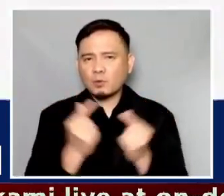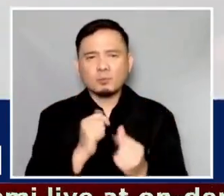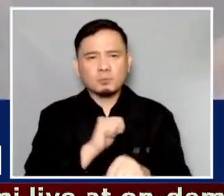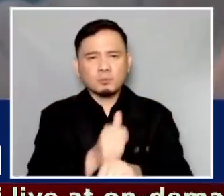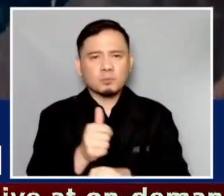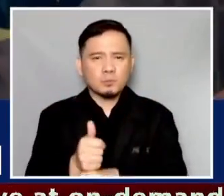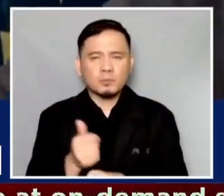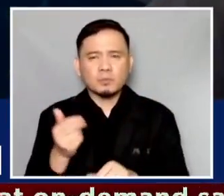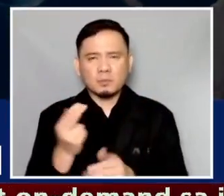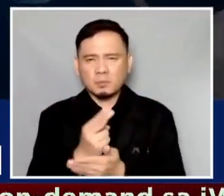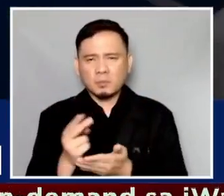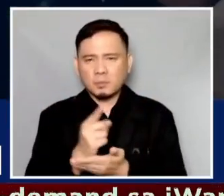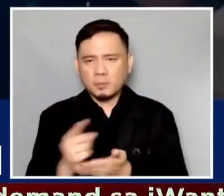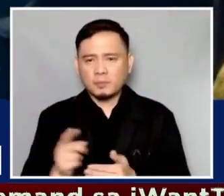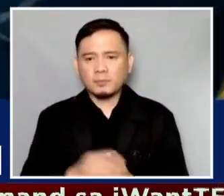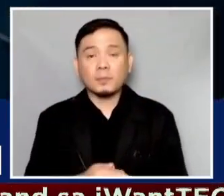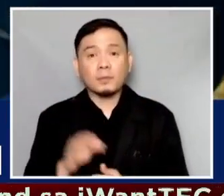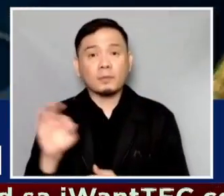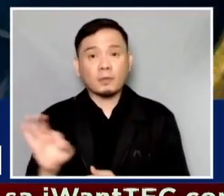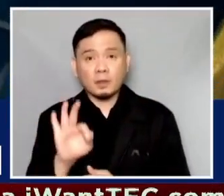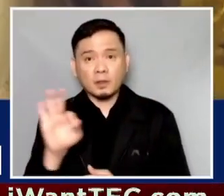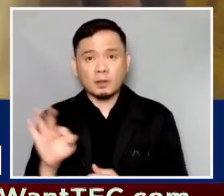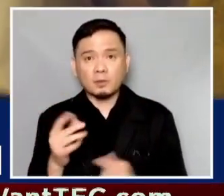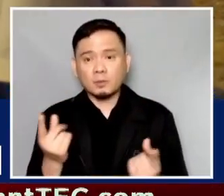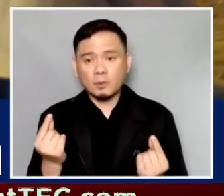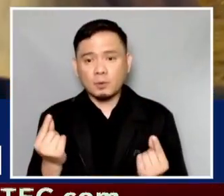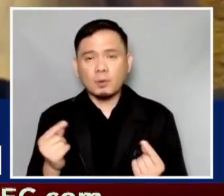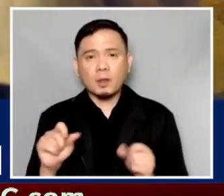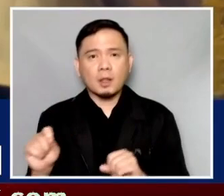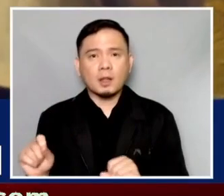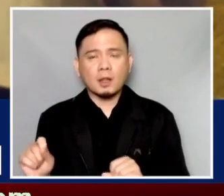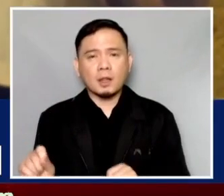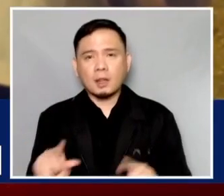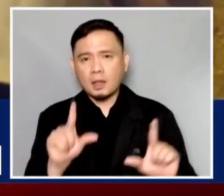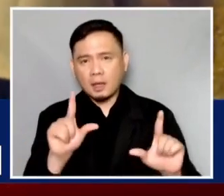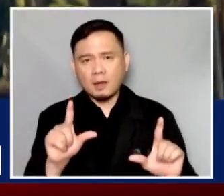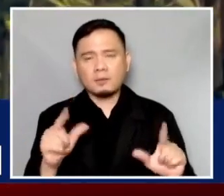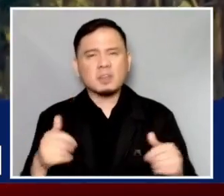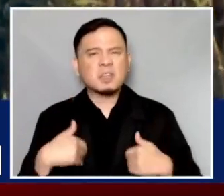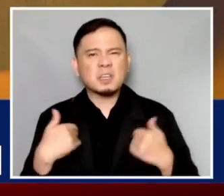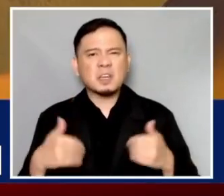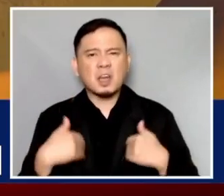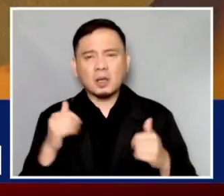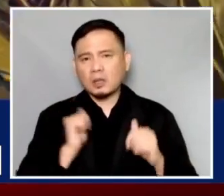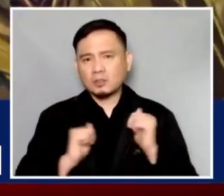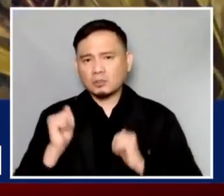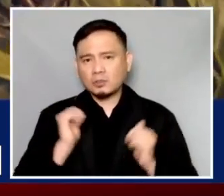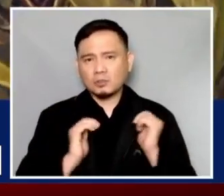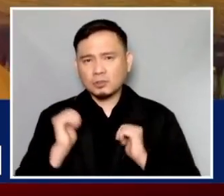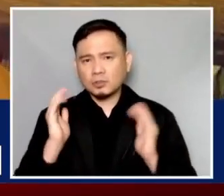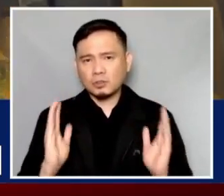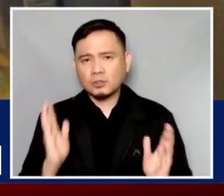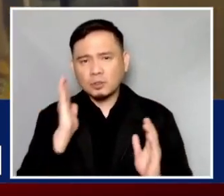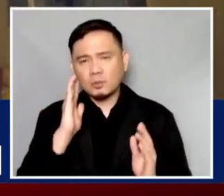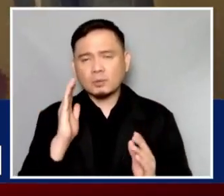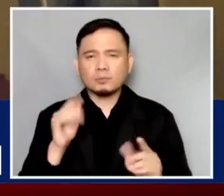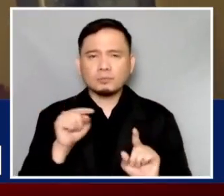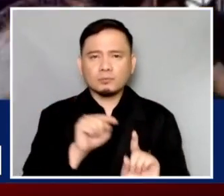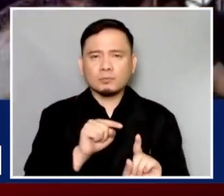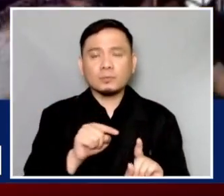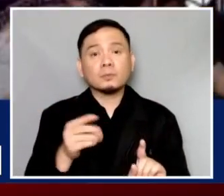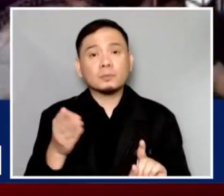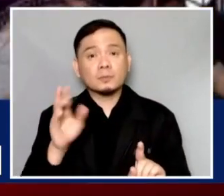Santa. Sa Biyernes Santo, magtatanghal ng live senakulo ang kabataan mula sa Hearts of Jesus and Mary Parish sa Valenzuela